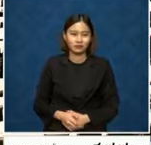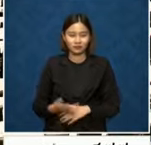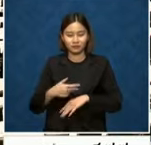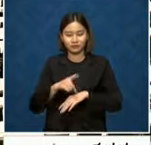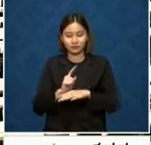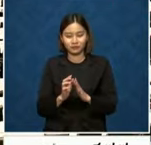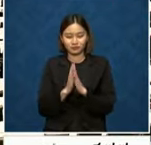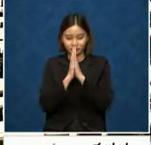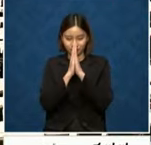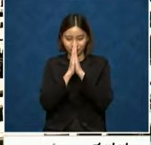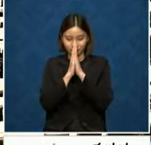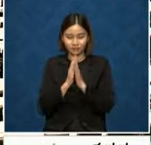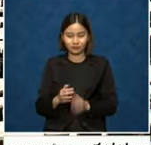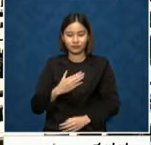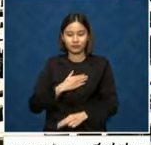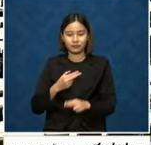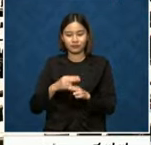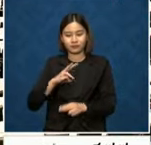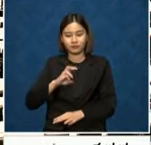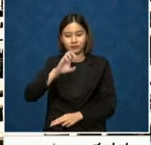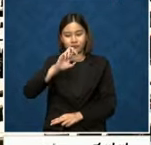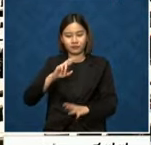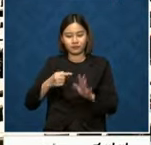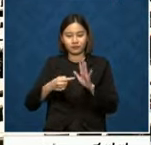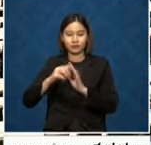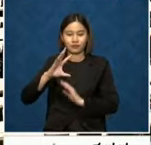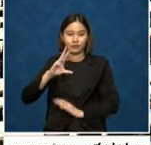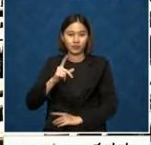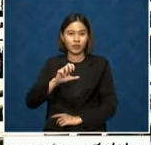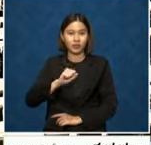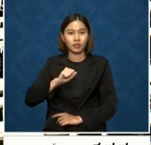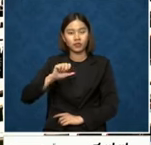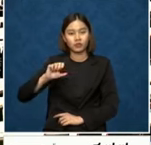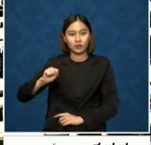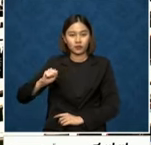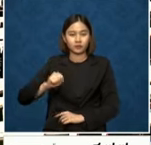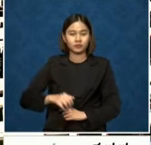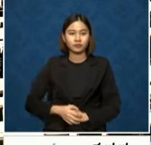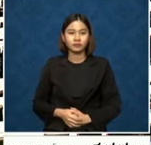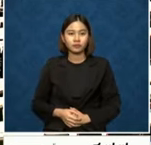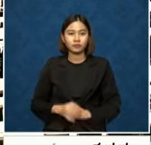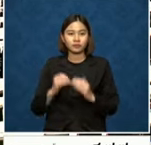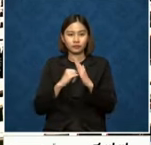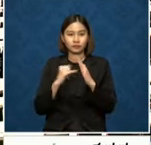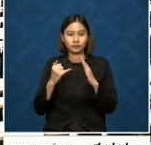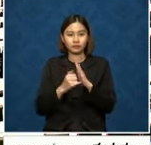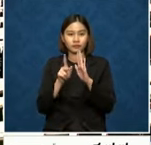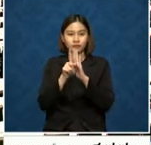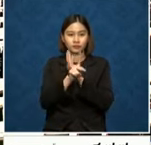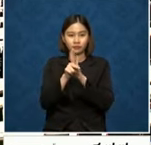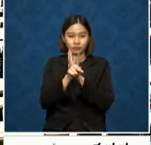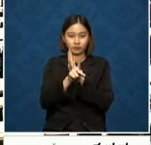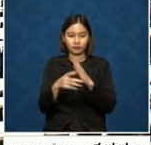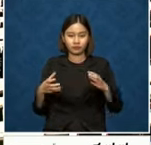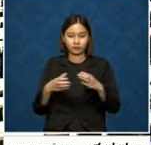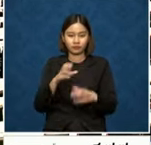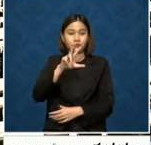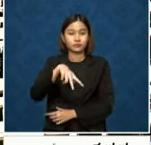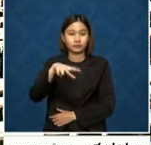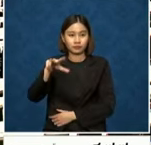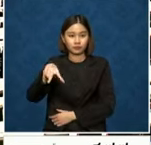ท่านสมาชิกกับผมวิรัติพิมนิตสมาชิกผู้สภาผู้แทนราษฎรจังหวัดกาฬสินธุ์เขต1พรรคเพื่อไ